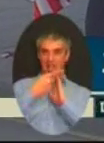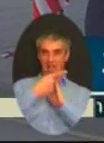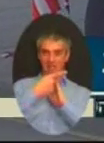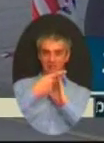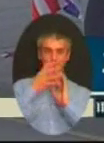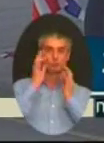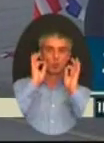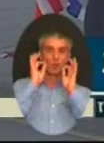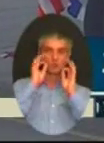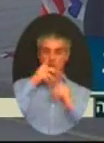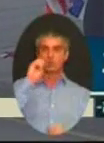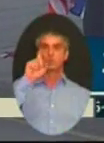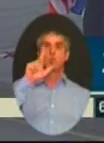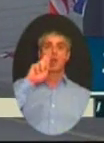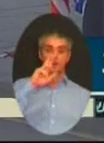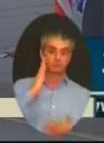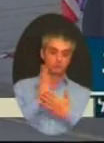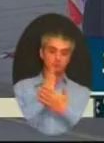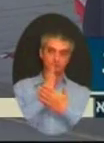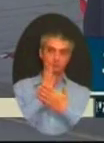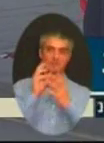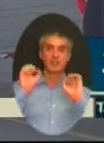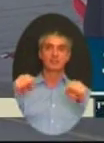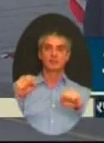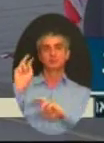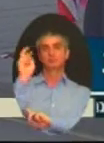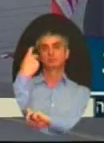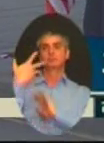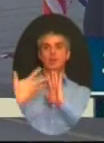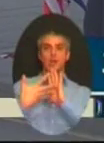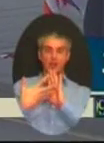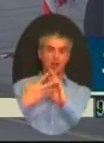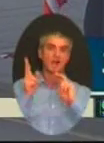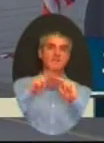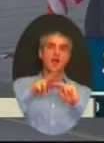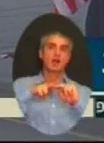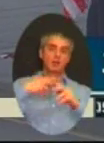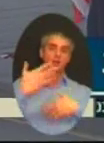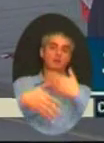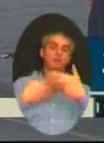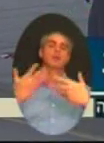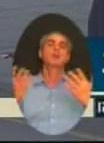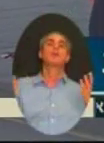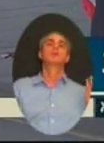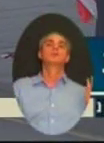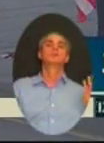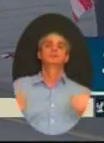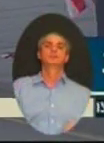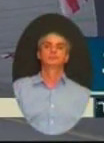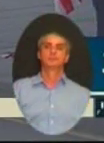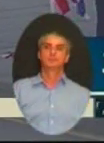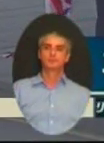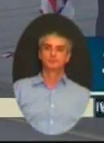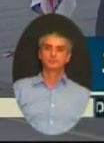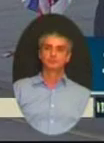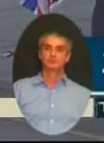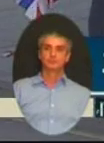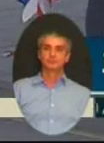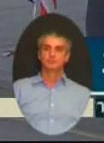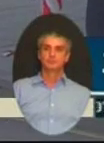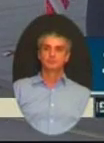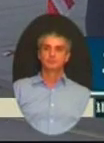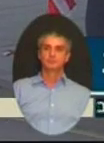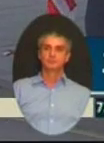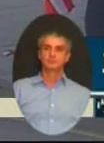הפדרלי המיוחד, מולר, תבשיל, והנשיא יקרא לחקירה, ואחר כך הדברים יתגלגלו. יש המלצות, יש חוק המלצות. כן, יהודה. לא